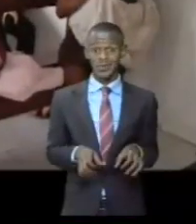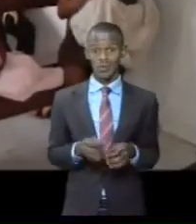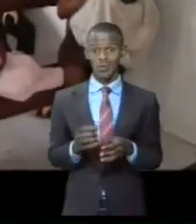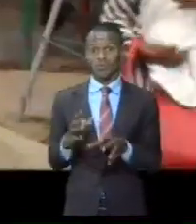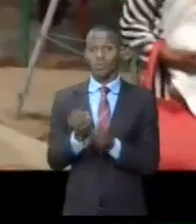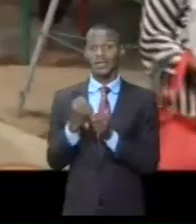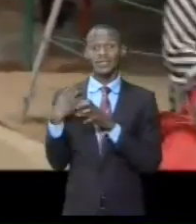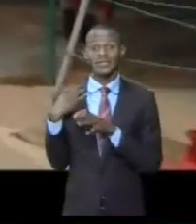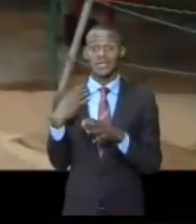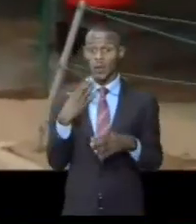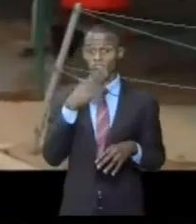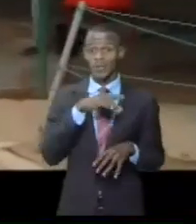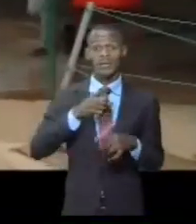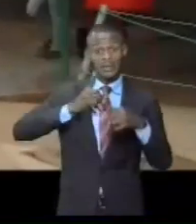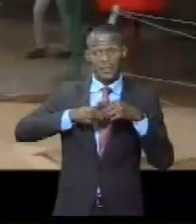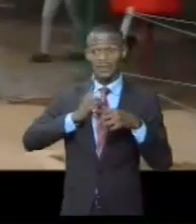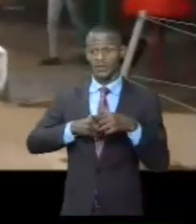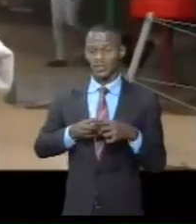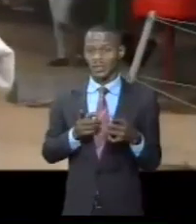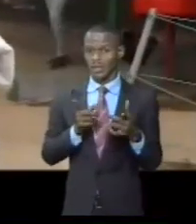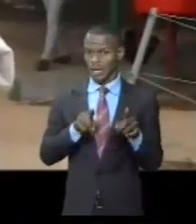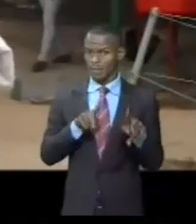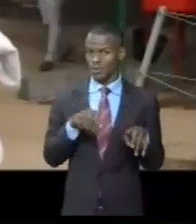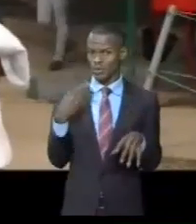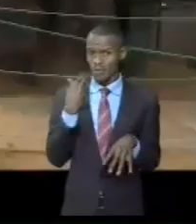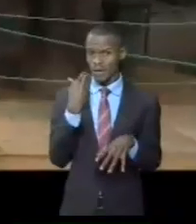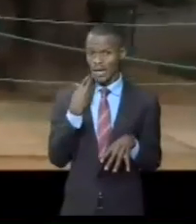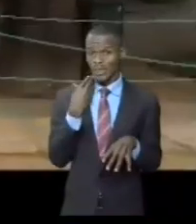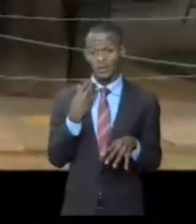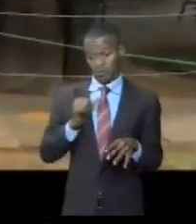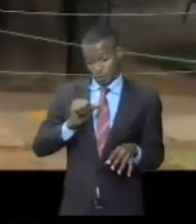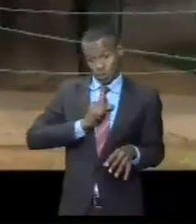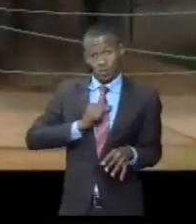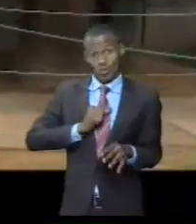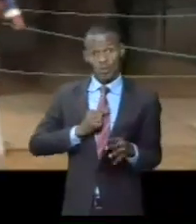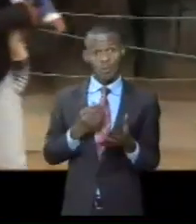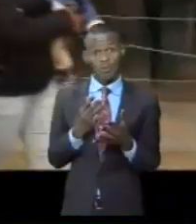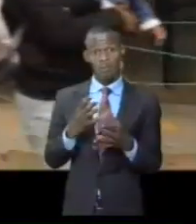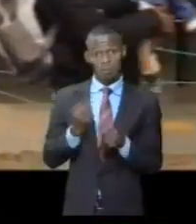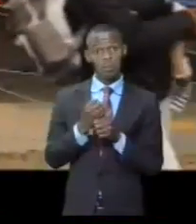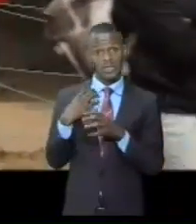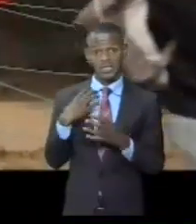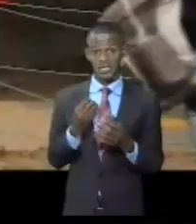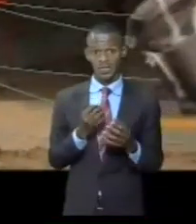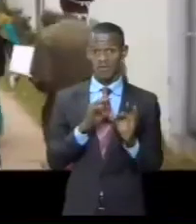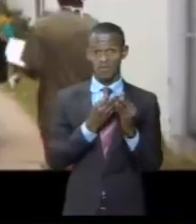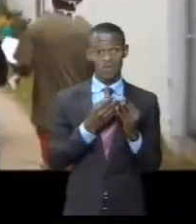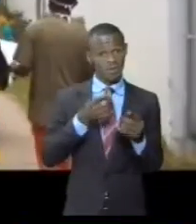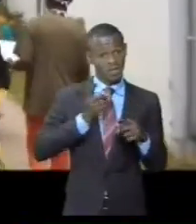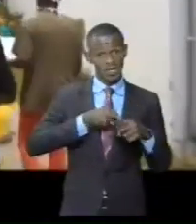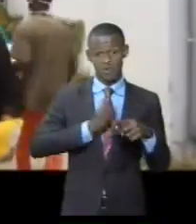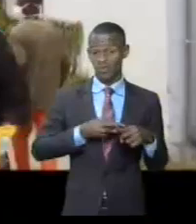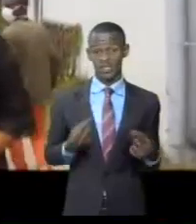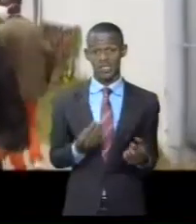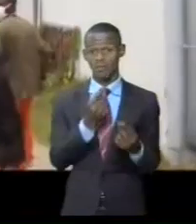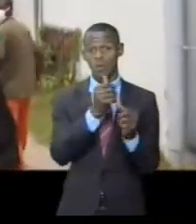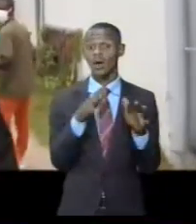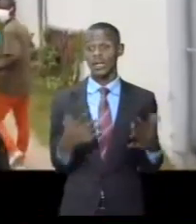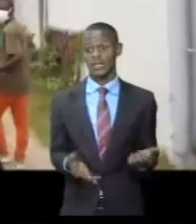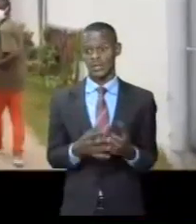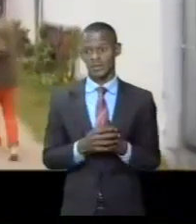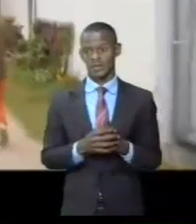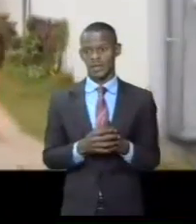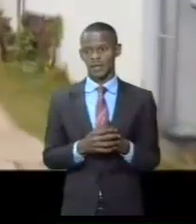garanties. Une fois malade, la charge revient totalement au ménage avec des revenus faibles. Avisés,